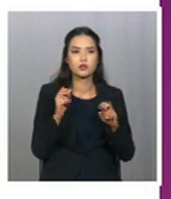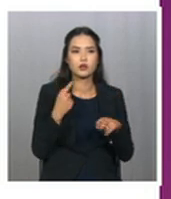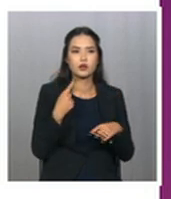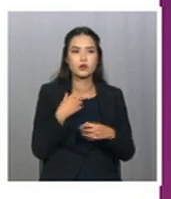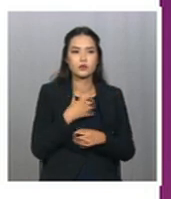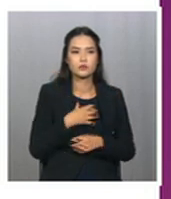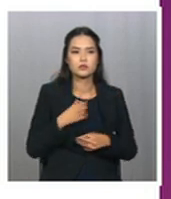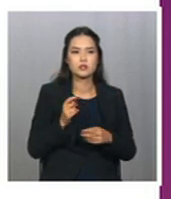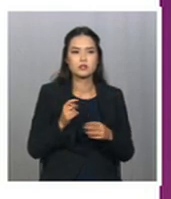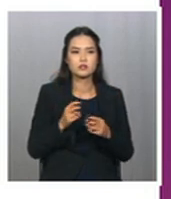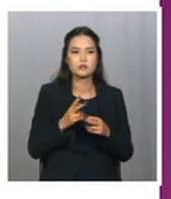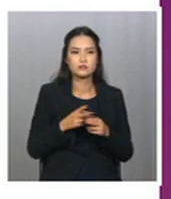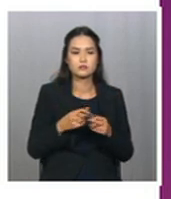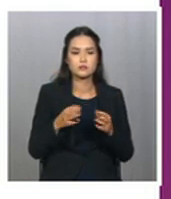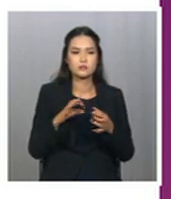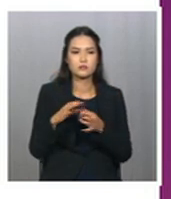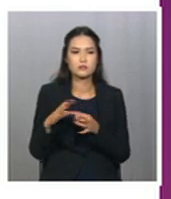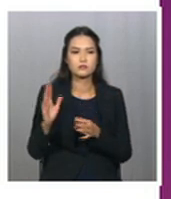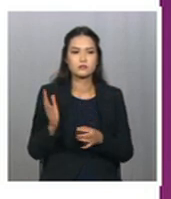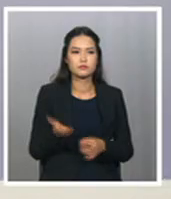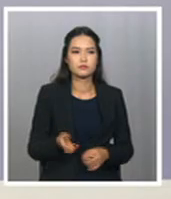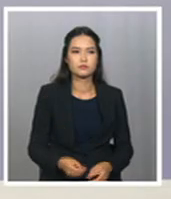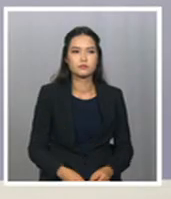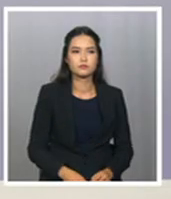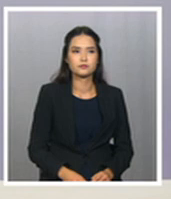өзекті мәселелермен байланыстырасыздар.